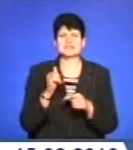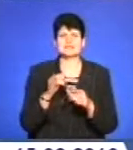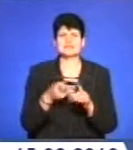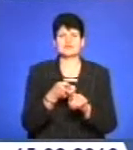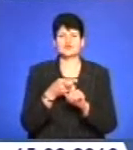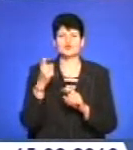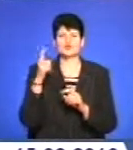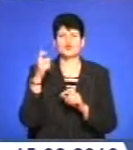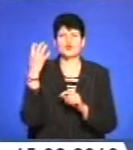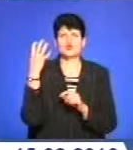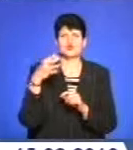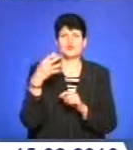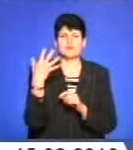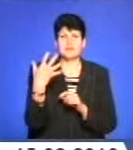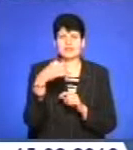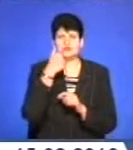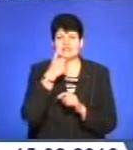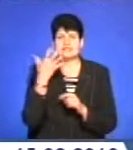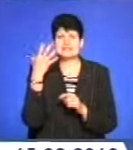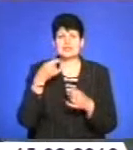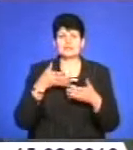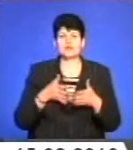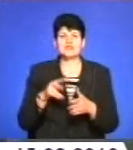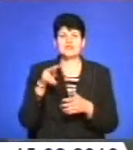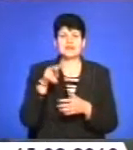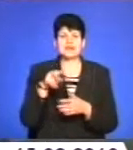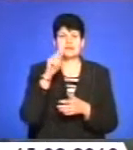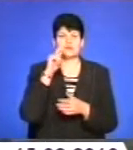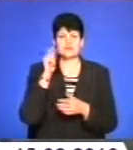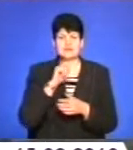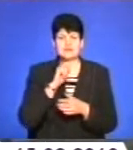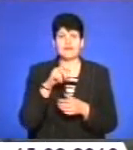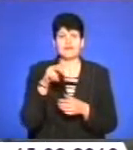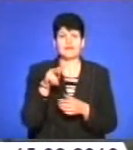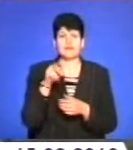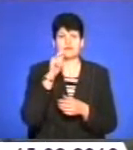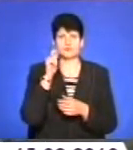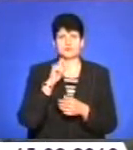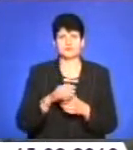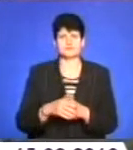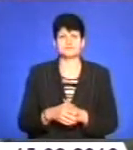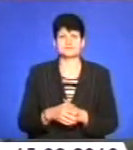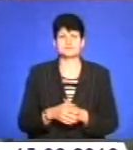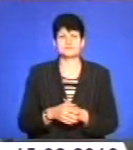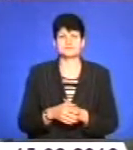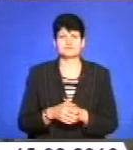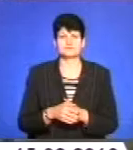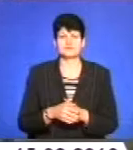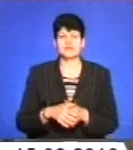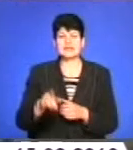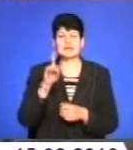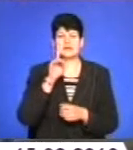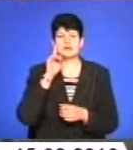145-ї річниці від дня народження Лесі Українки. Леся Українка на